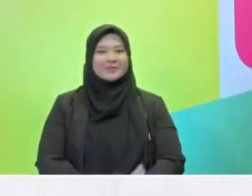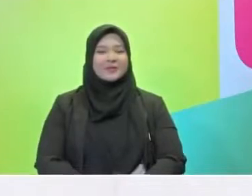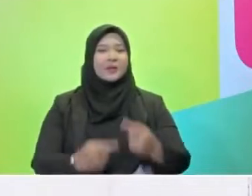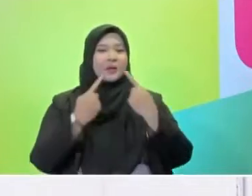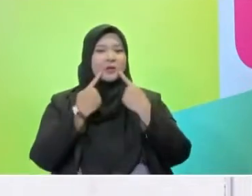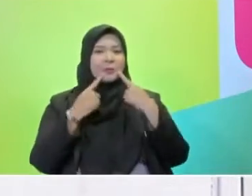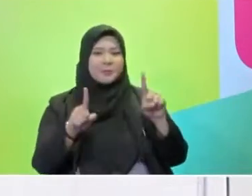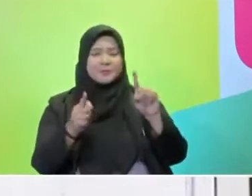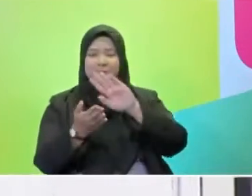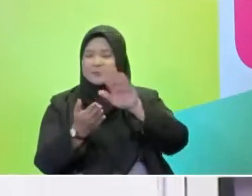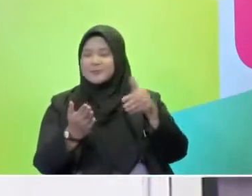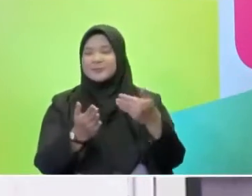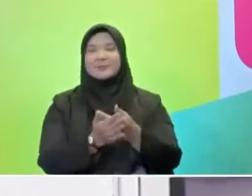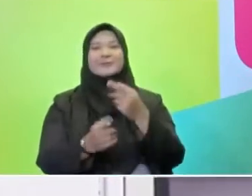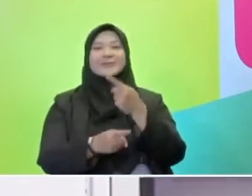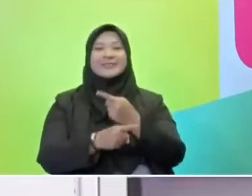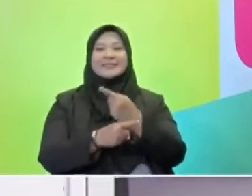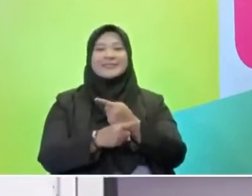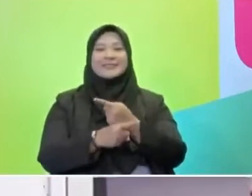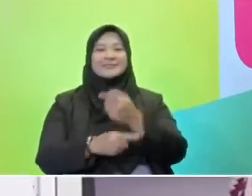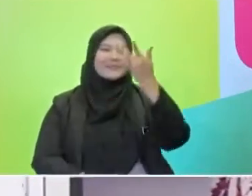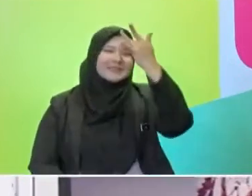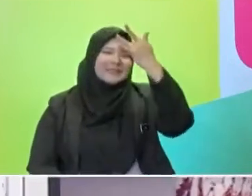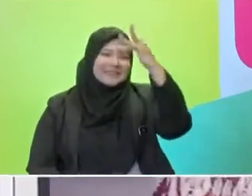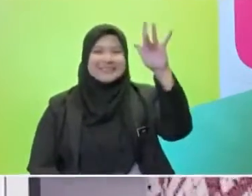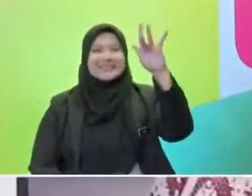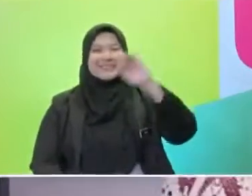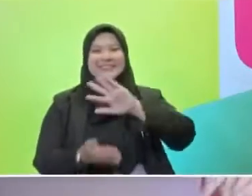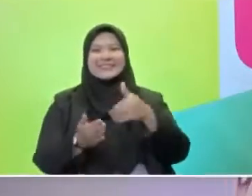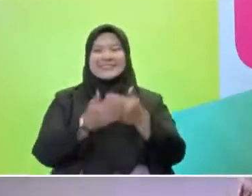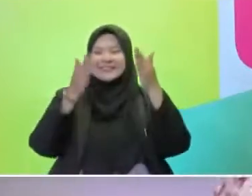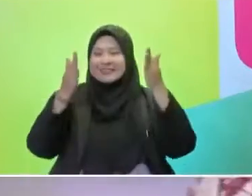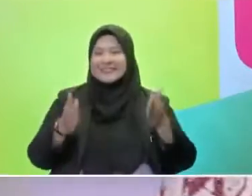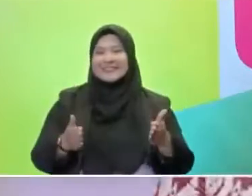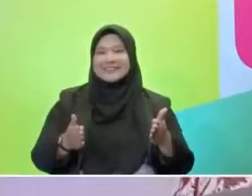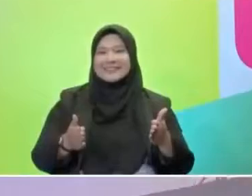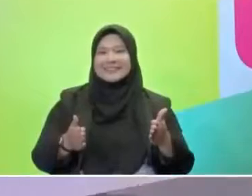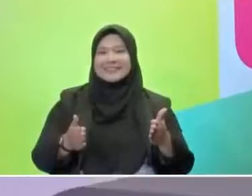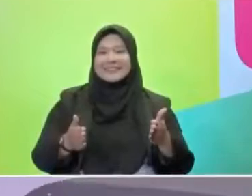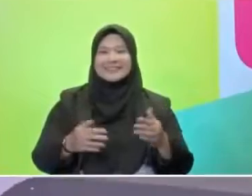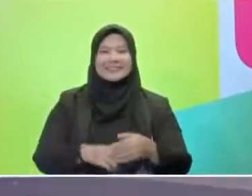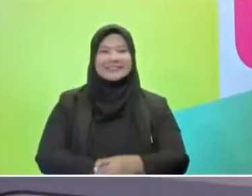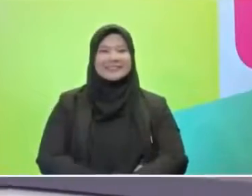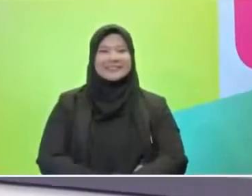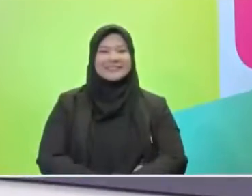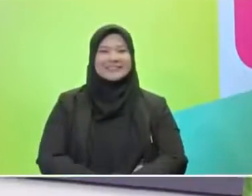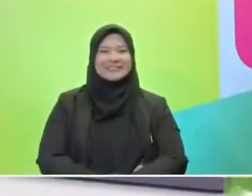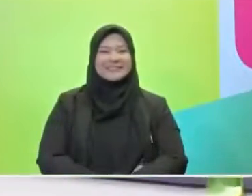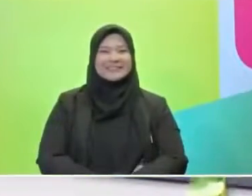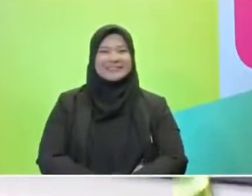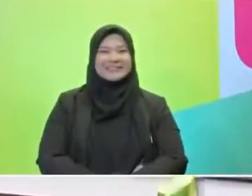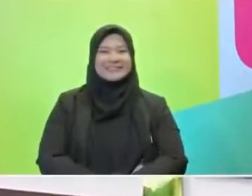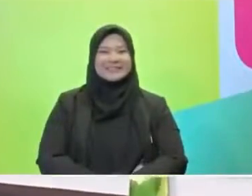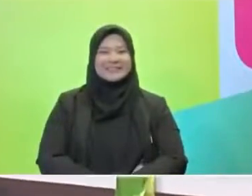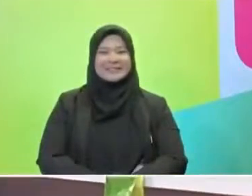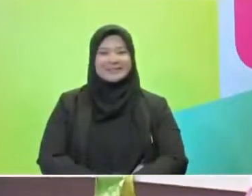semua betul dan tepat sekali, Nisa. Terima kasih, cikgu. Sekarang kita kemas dahulu bola